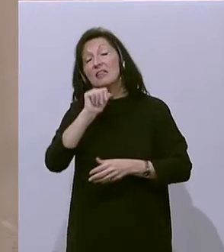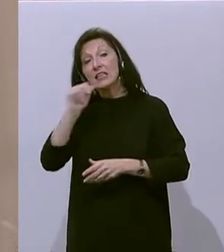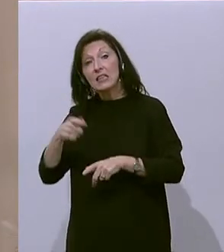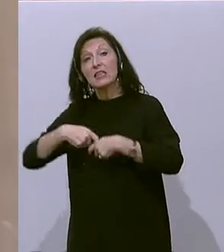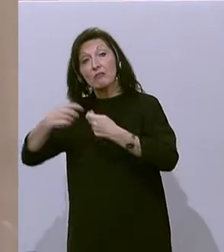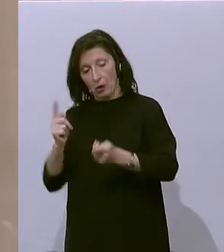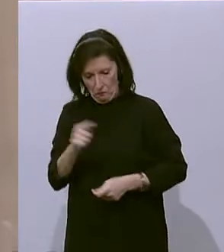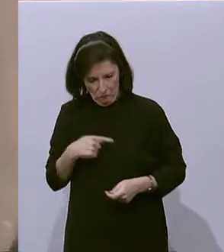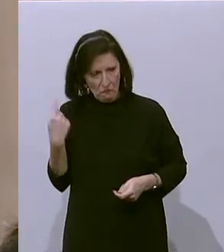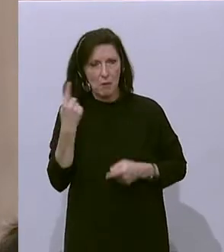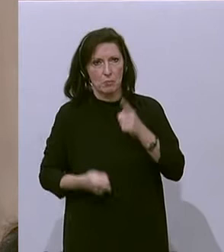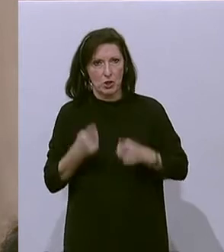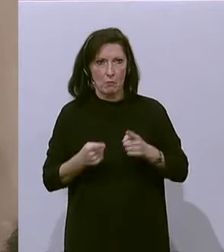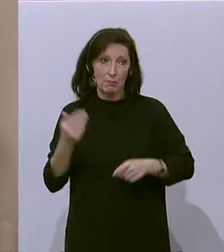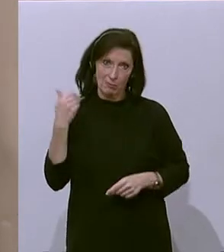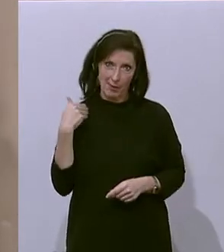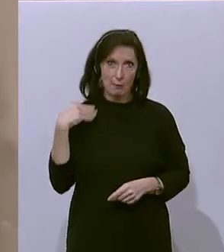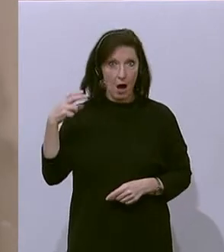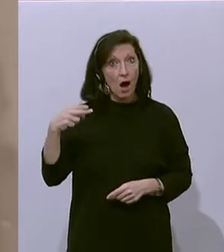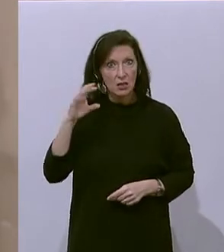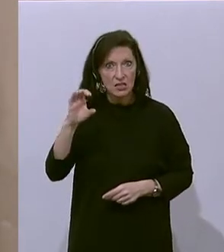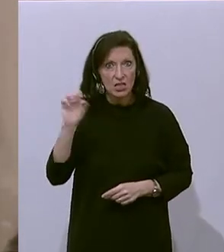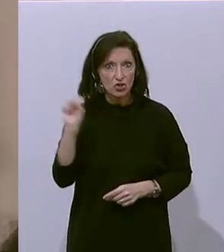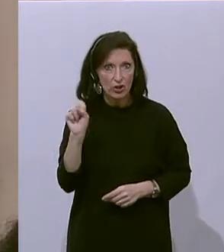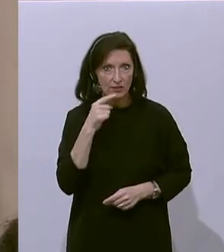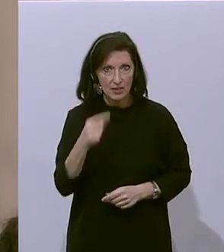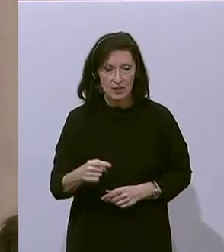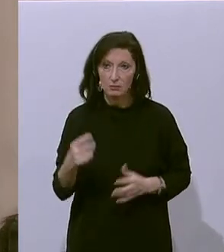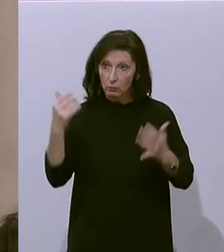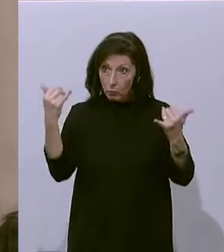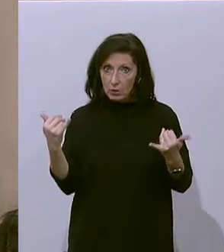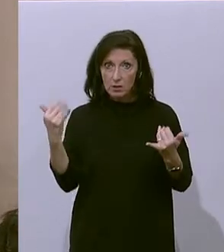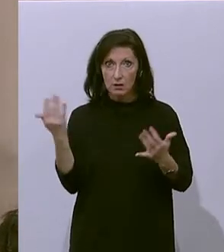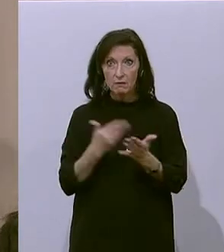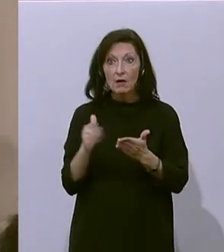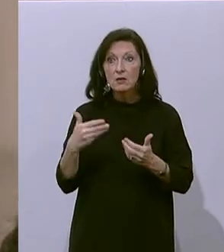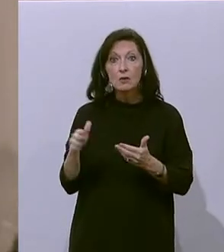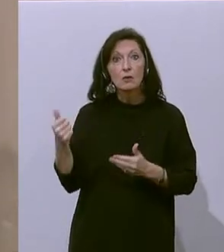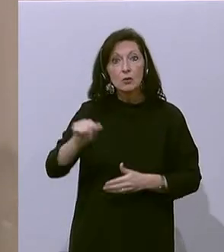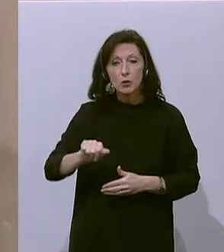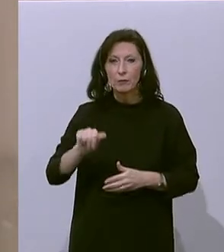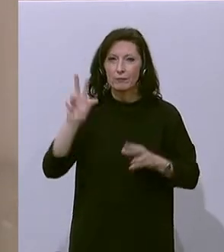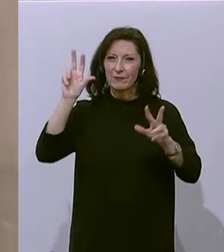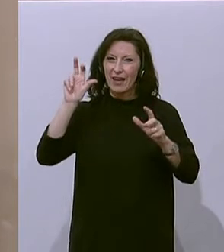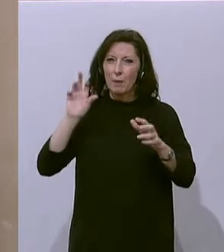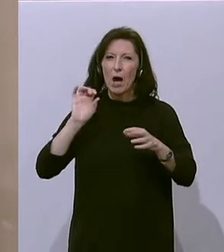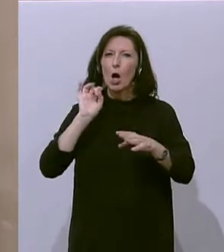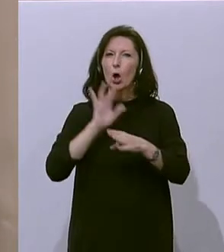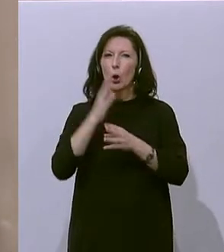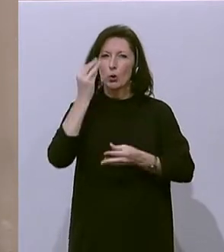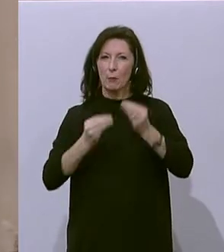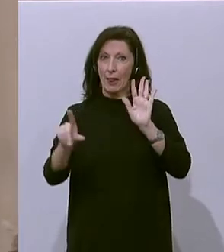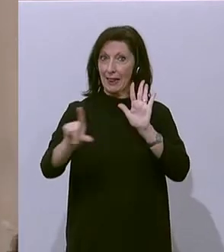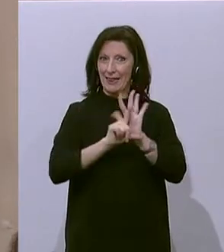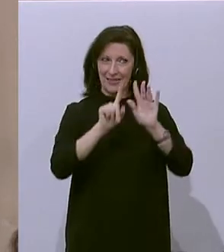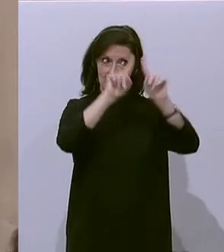Strache im Ibiza-Video. Was kommt jetzt dazu? Im Zusammenhang mit Glücksspiellizenzen, sehr geehrte Damen und